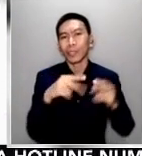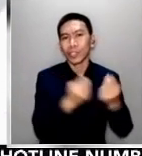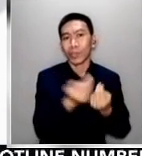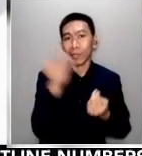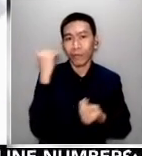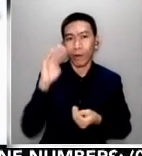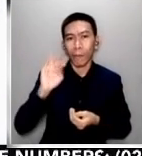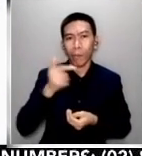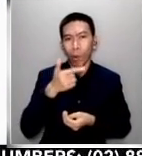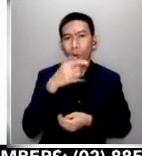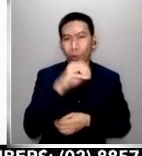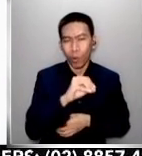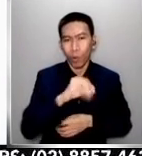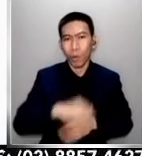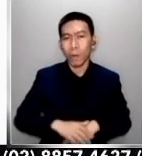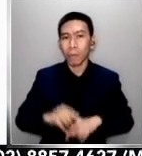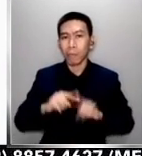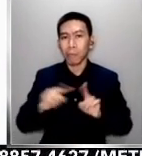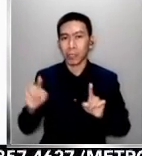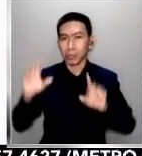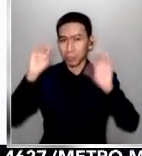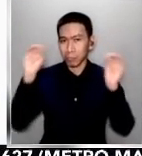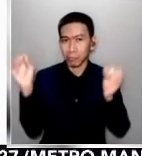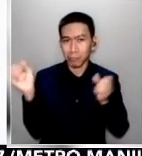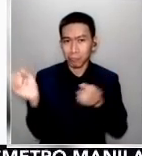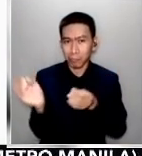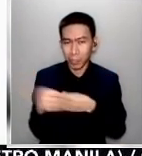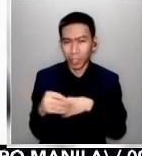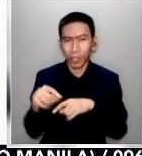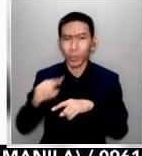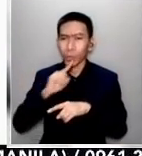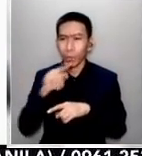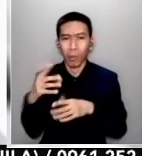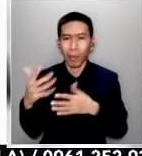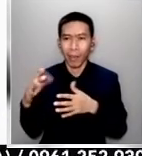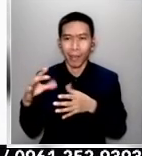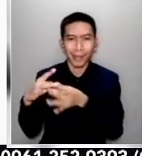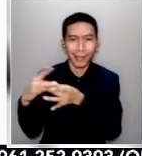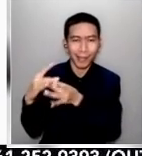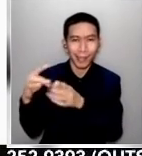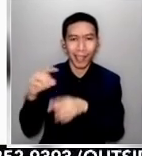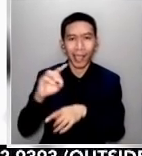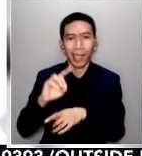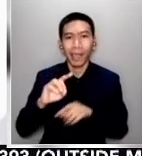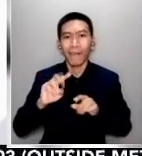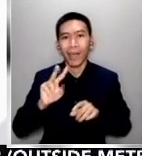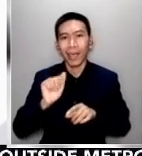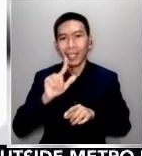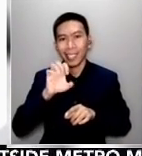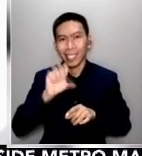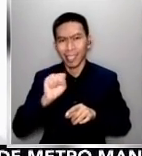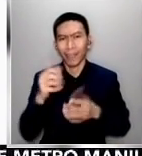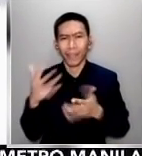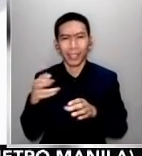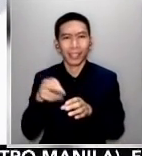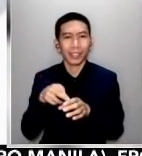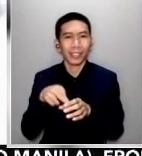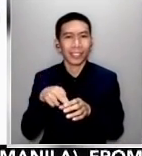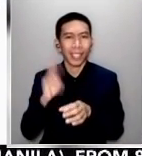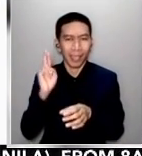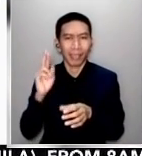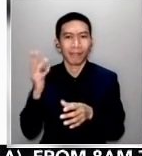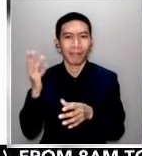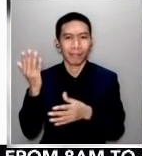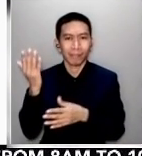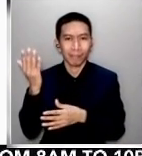sa kanila si Valias. Nag-resign na raw ito noon pang March 1, 2021. Sabi naman ni Senator Go, wala na siyang koneksyon sa mga